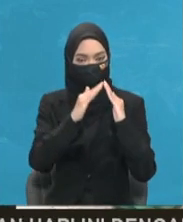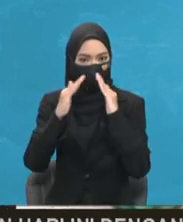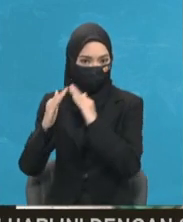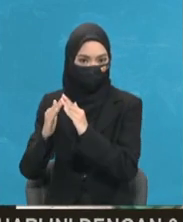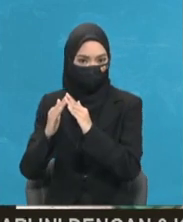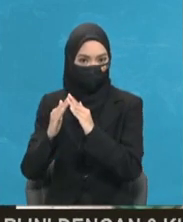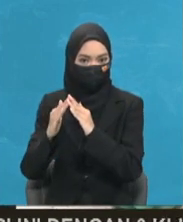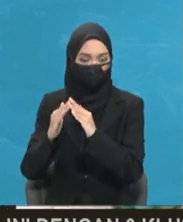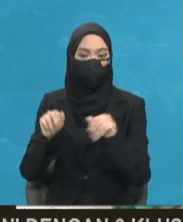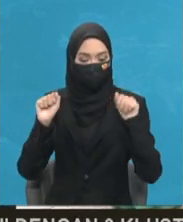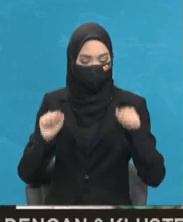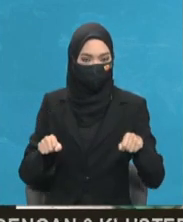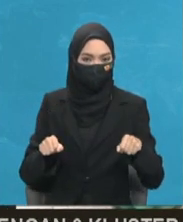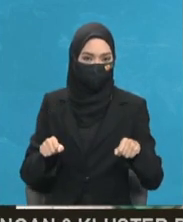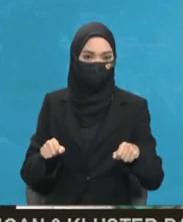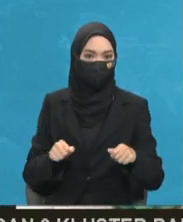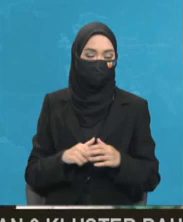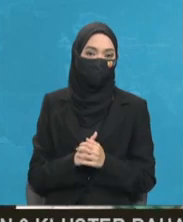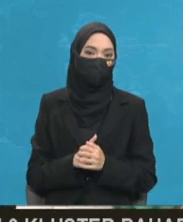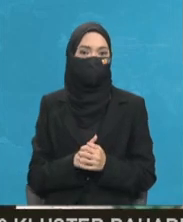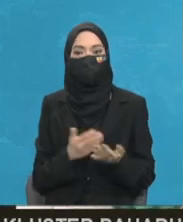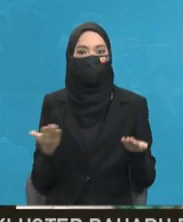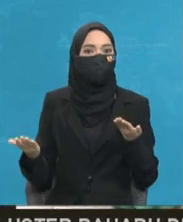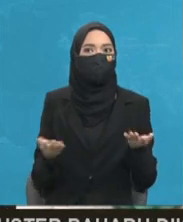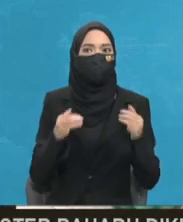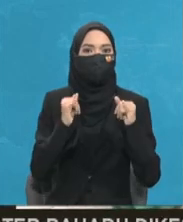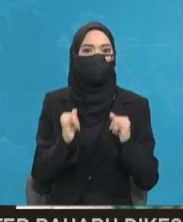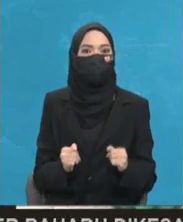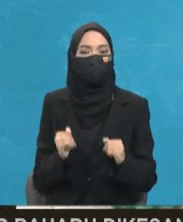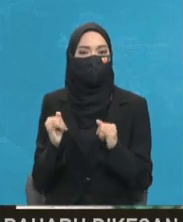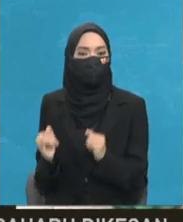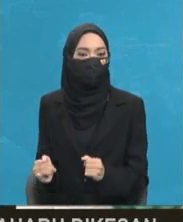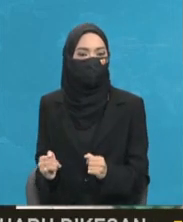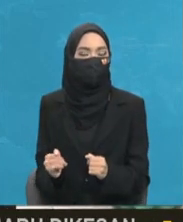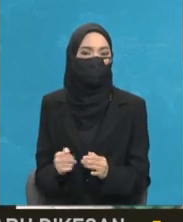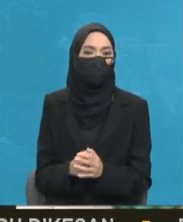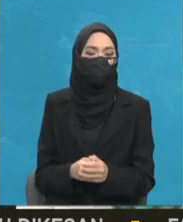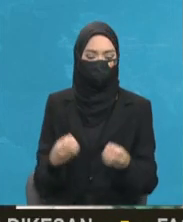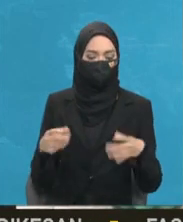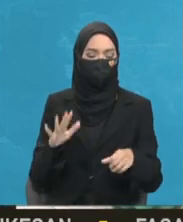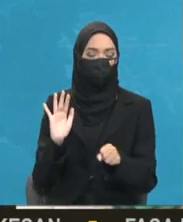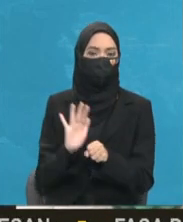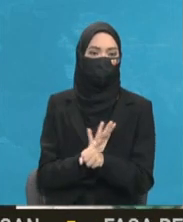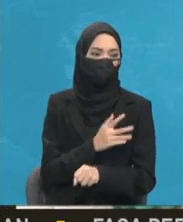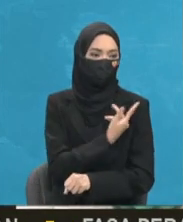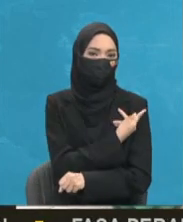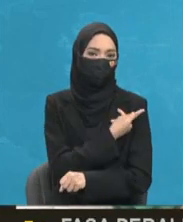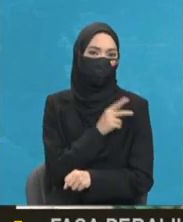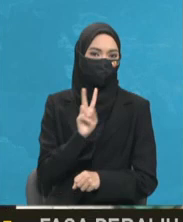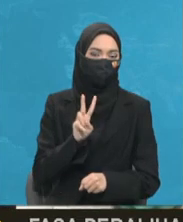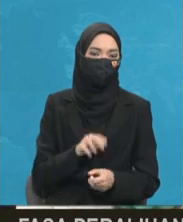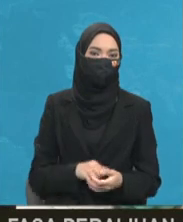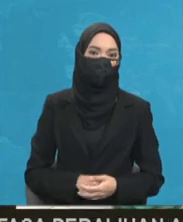ini adalah dibenarkan bagi individu-individu yang telah melengkapkan fraksinasi